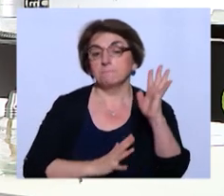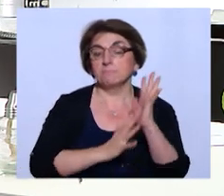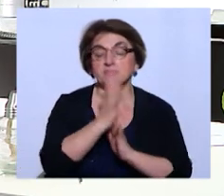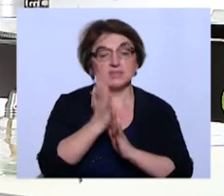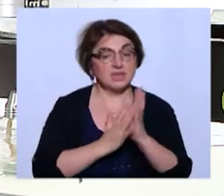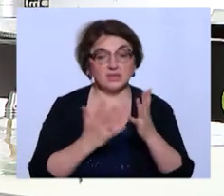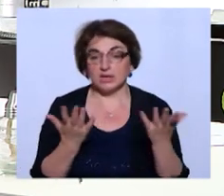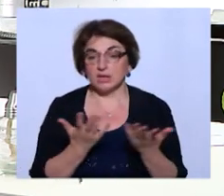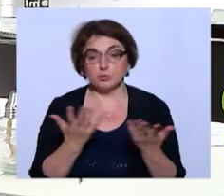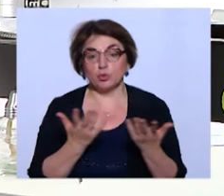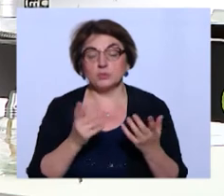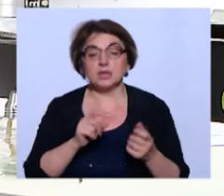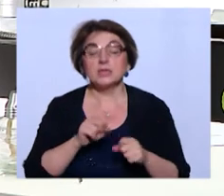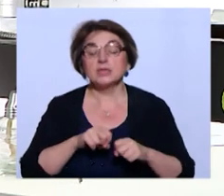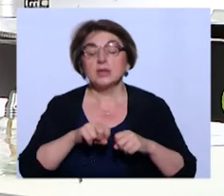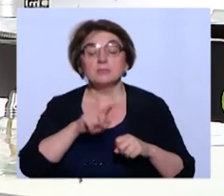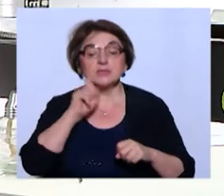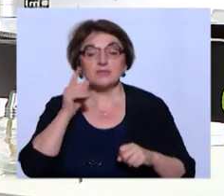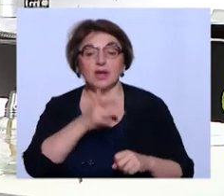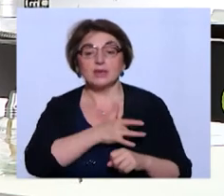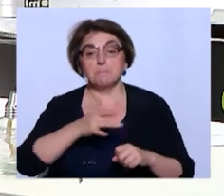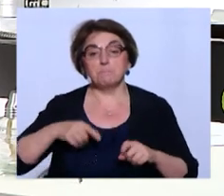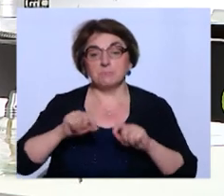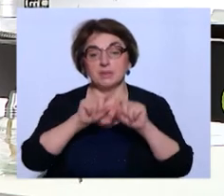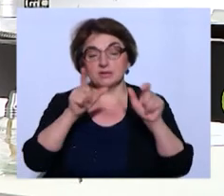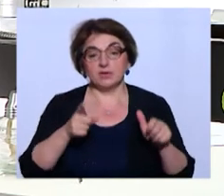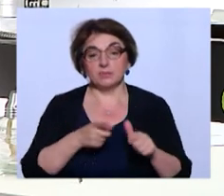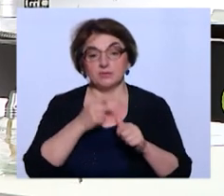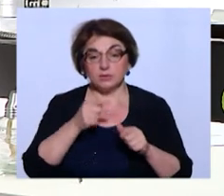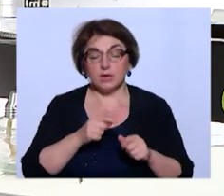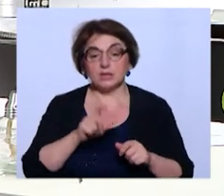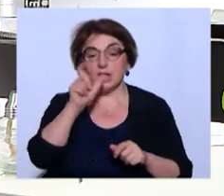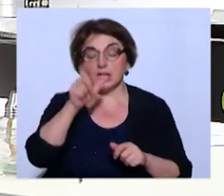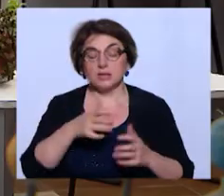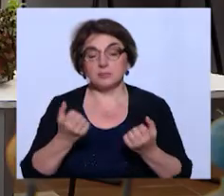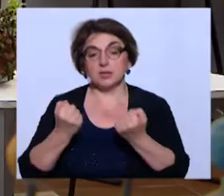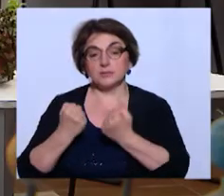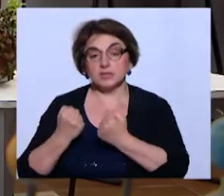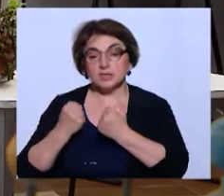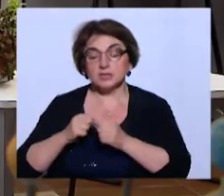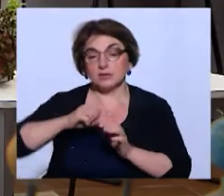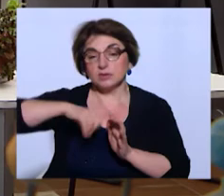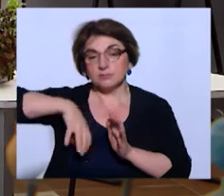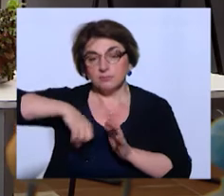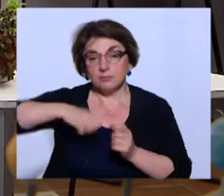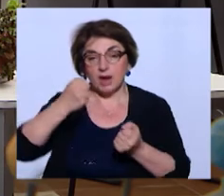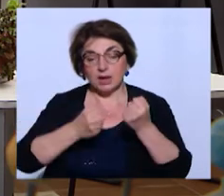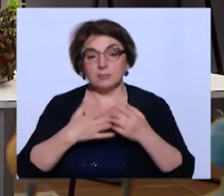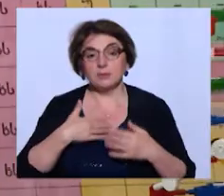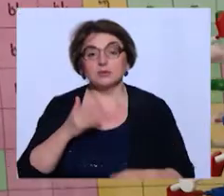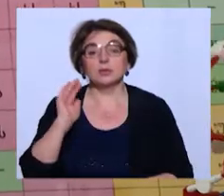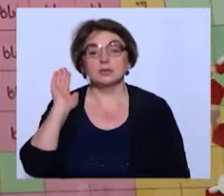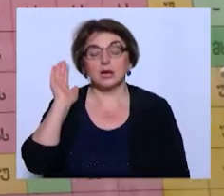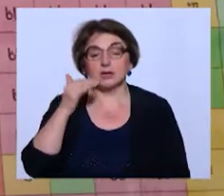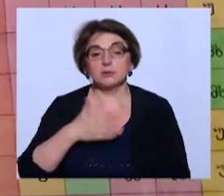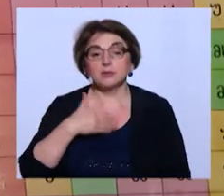რომლებიც მწვანე ფილტვებია და გვიცავს ჩვენ გამონაბოლქვებისაგან ნაწილობრივ მაინც. მე მინდა დაგემშვიდობო დღეს და მინდა